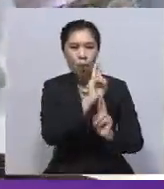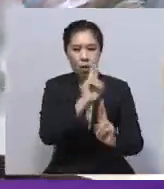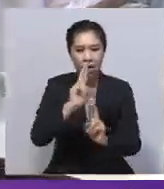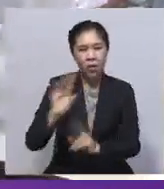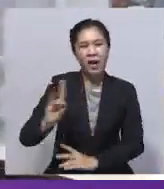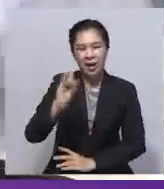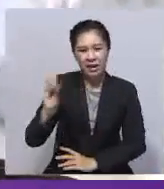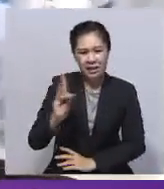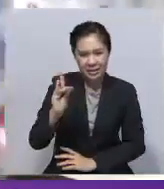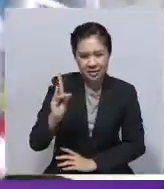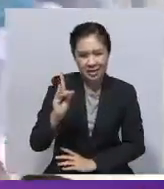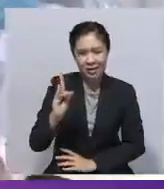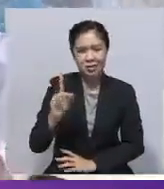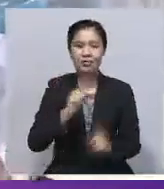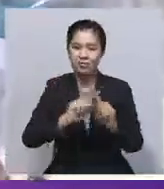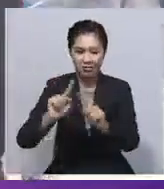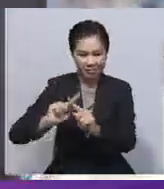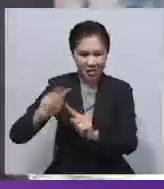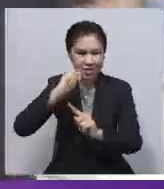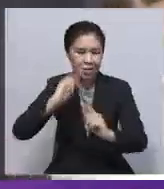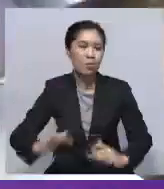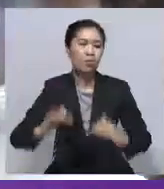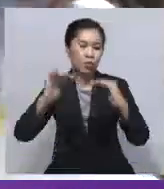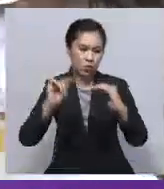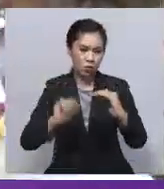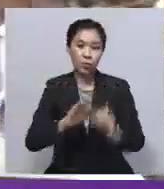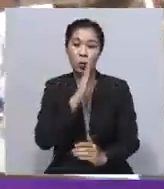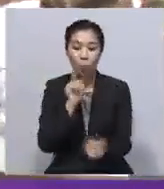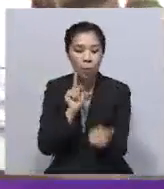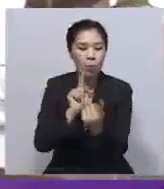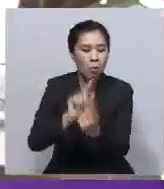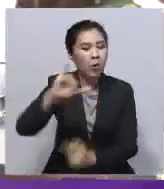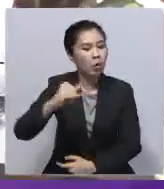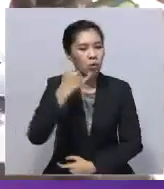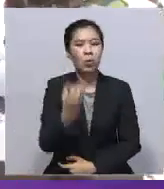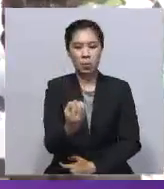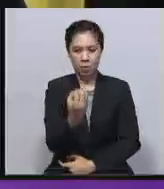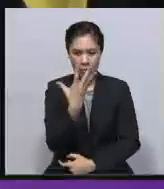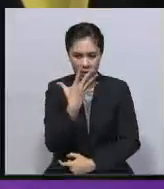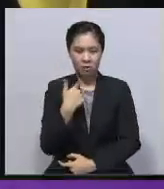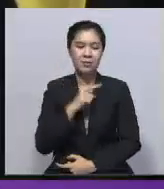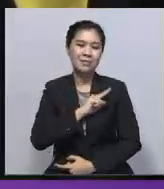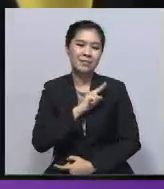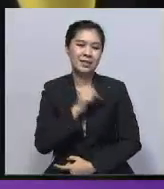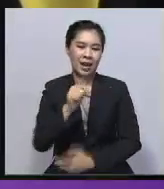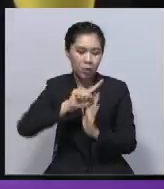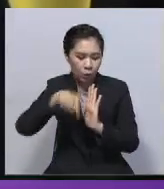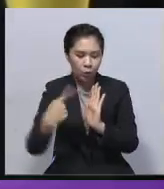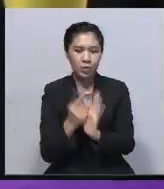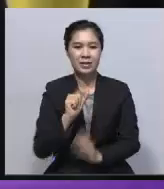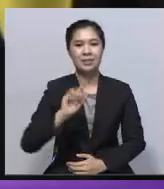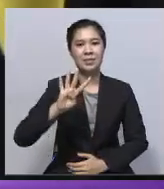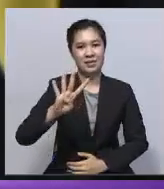หรือสัตว์ที่ดุร้ายที่อาจจะมากับน้ำท่วมหากพบสามารถแจ้งมายังเจ้าหน้าที่กรมอุทยานแห่งชาติสัตว์ป่าและพันธุ์พืชได้ตลอด24ชั่วโม